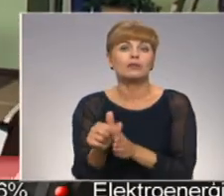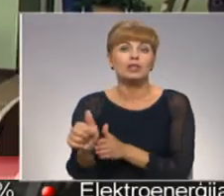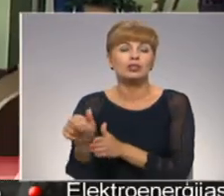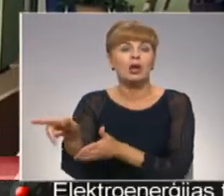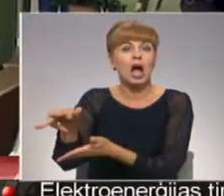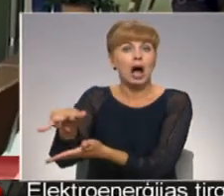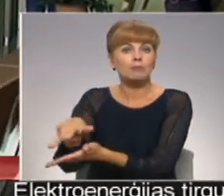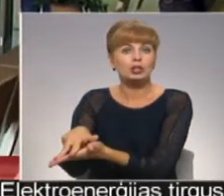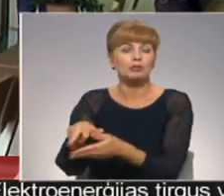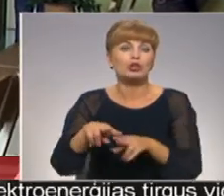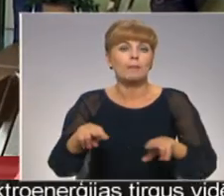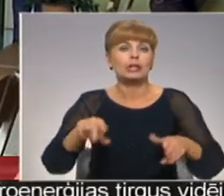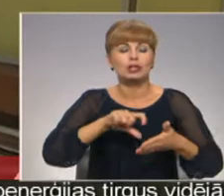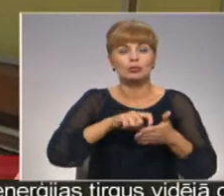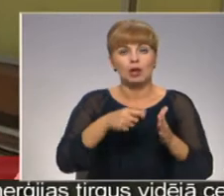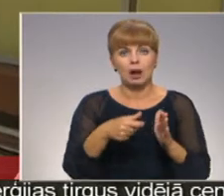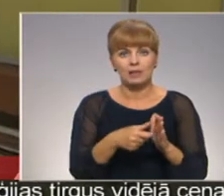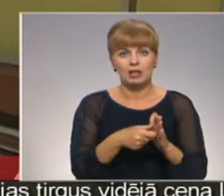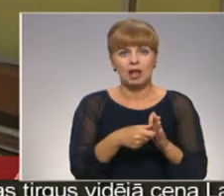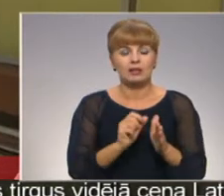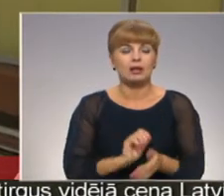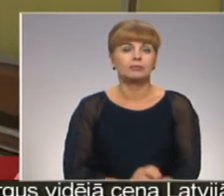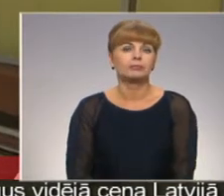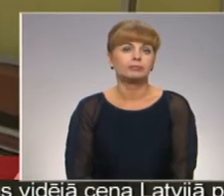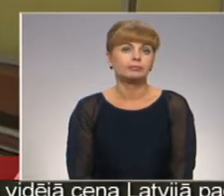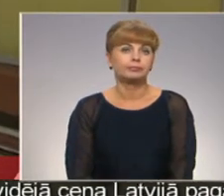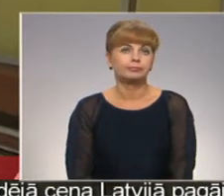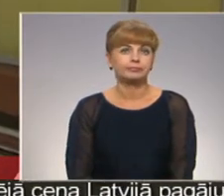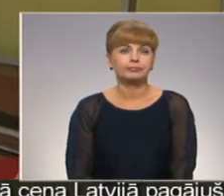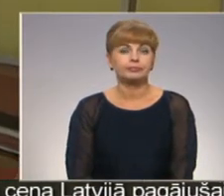apstiprināšanai ministru kabinetā. Selga Dreimana, Edvīns Svēlis, Aizputes televīzija.